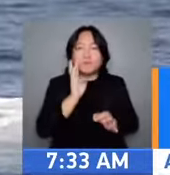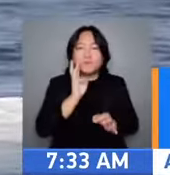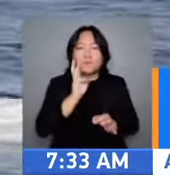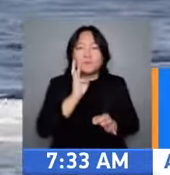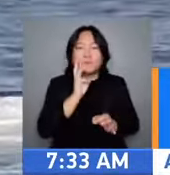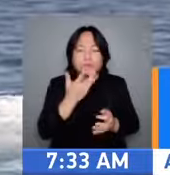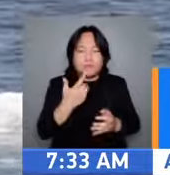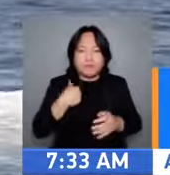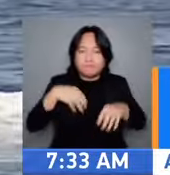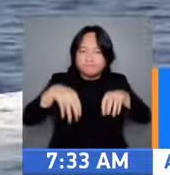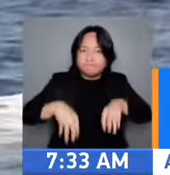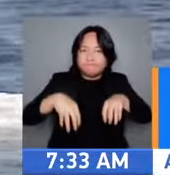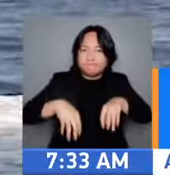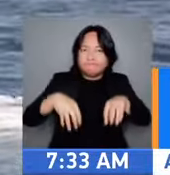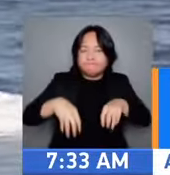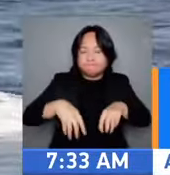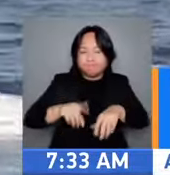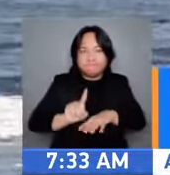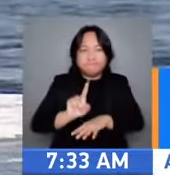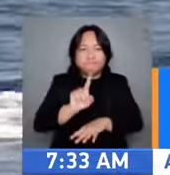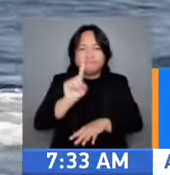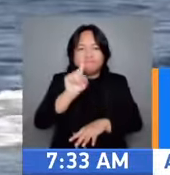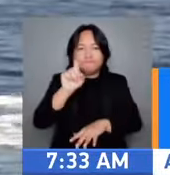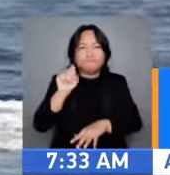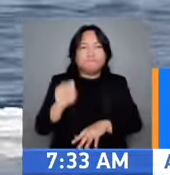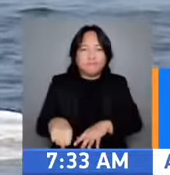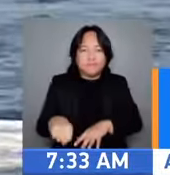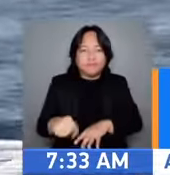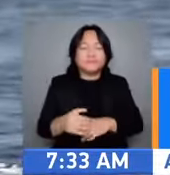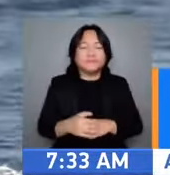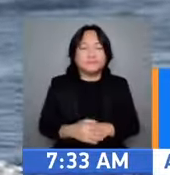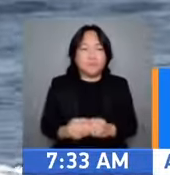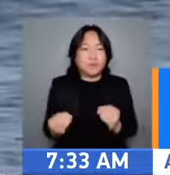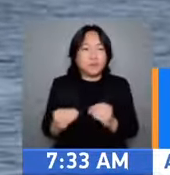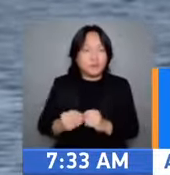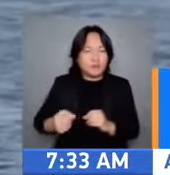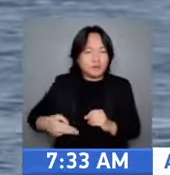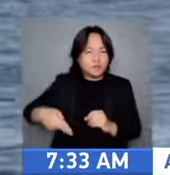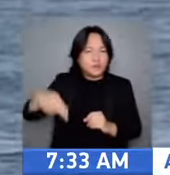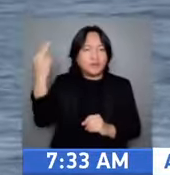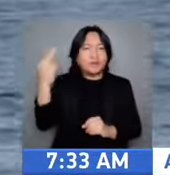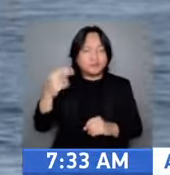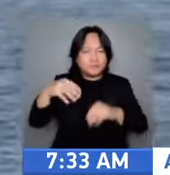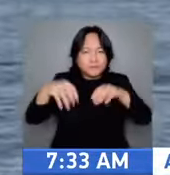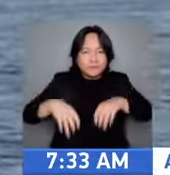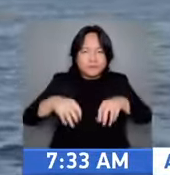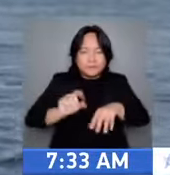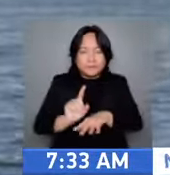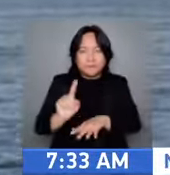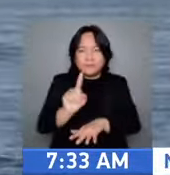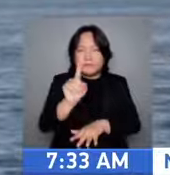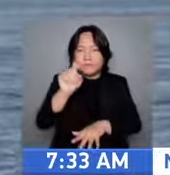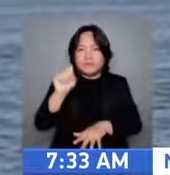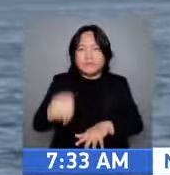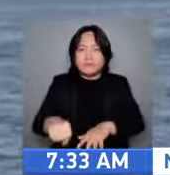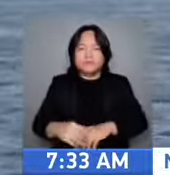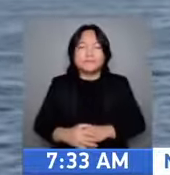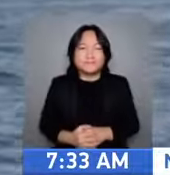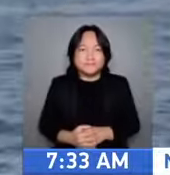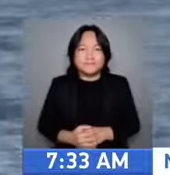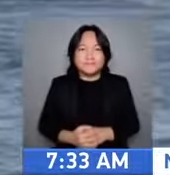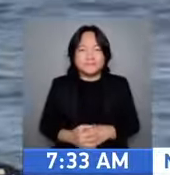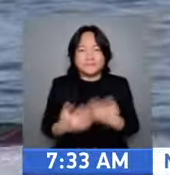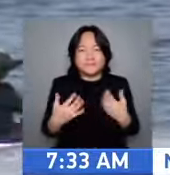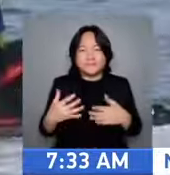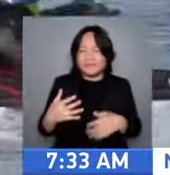Okay. Ibubuga yung jet ski yung tubig para tumaas yung flyboard. Okay, sa galing pala sa jet ski yung power. Yun, ibubugang tubig. Yan yung bumubuga. Ang taas!